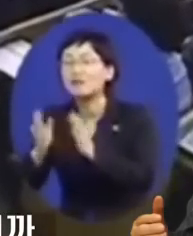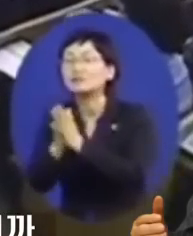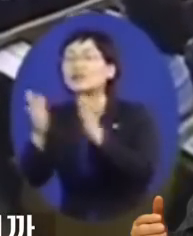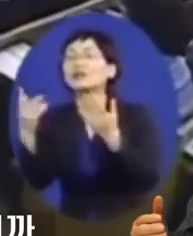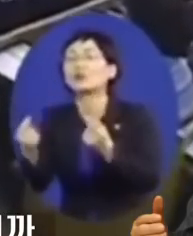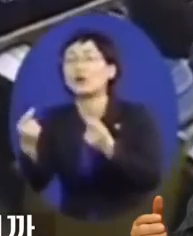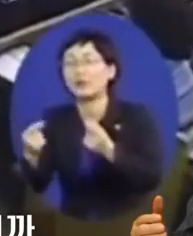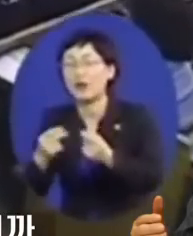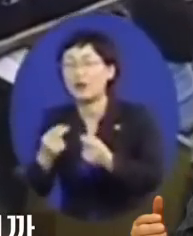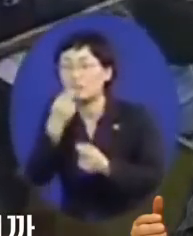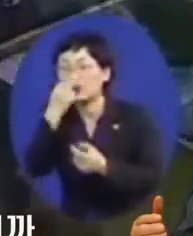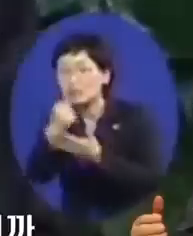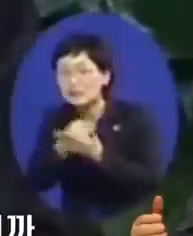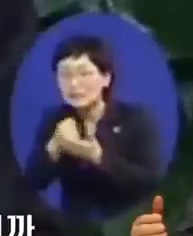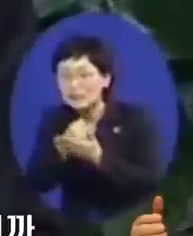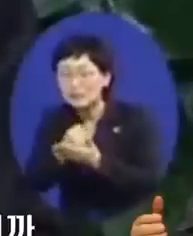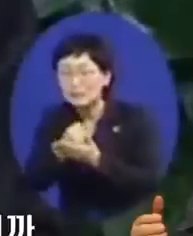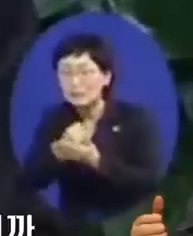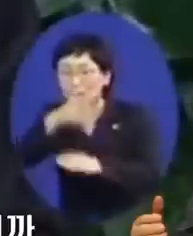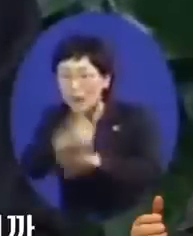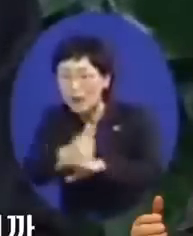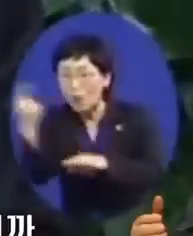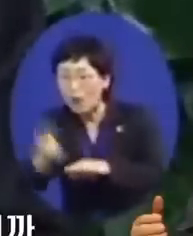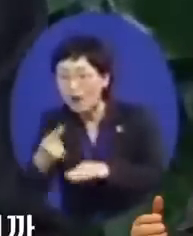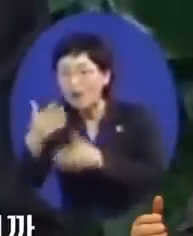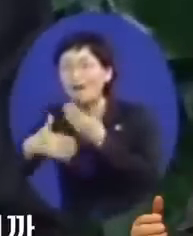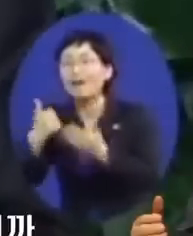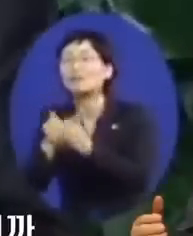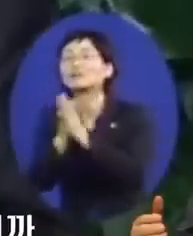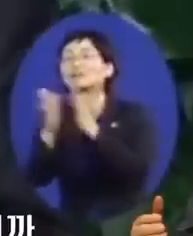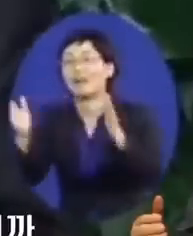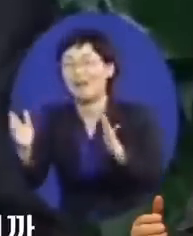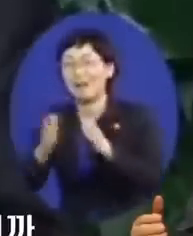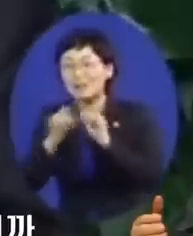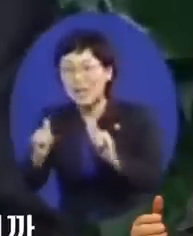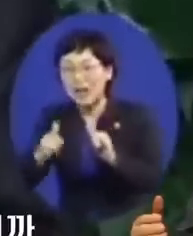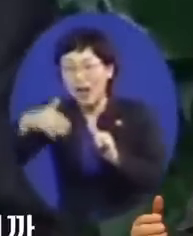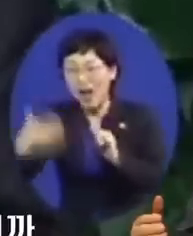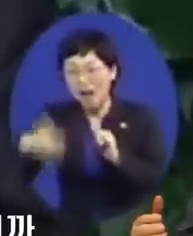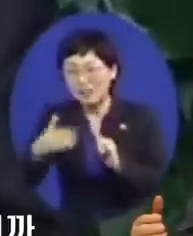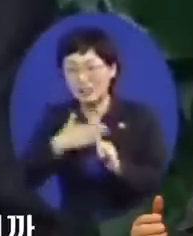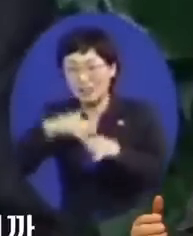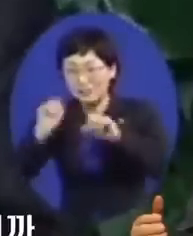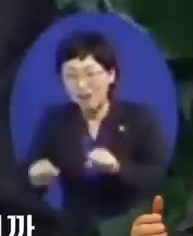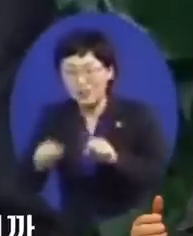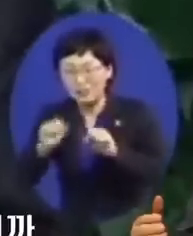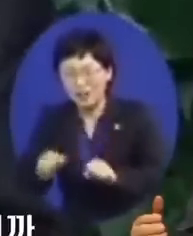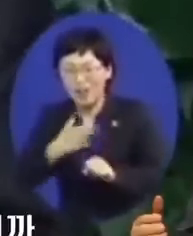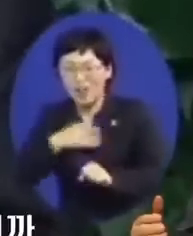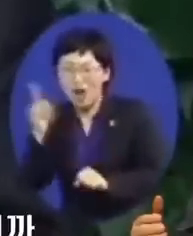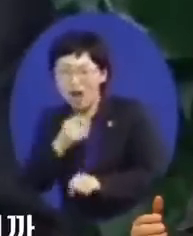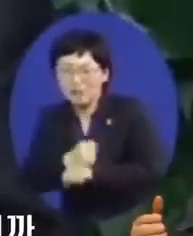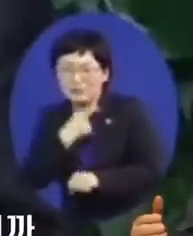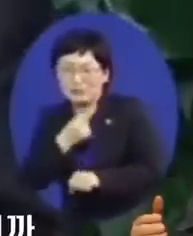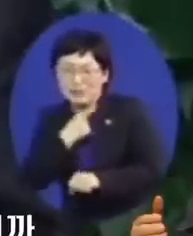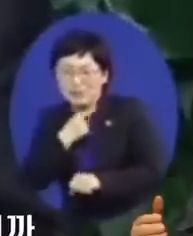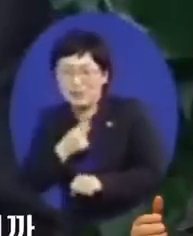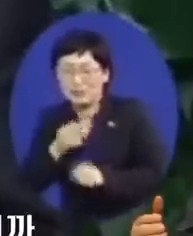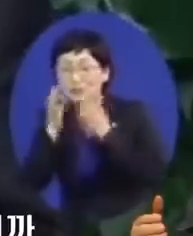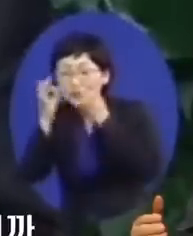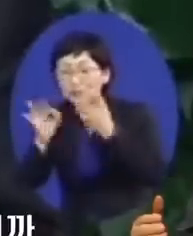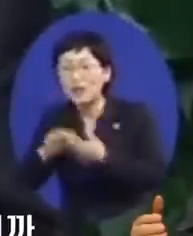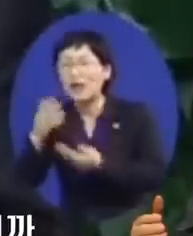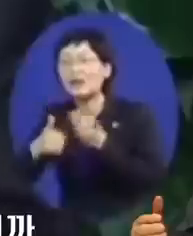인간의 마지막이 와야 하나님은 출발하신다. 인간이 아직까지 살아서 무엇을 하겠다고 발버둥을 치고 있으면 하나님은